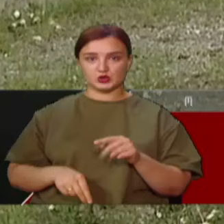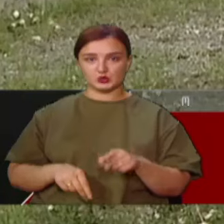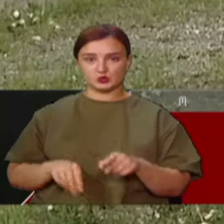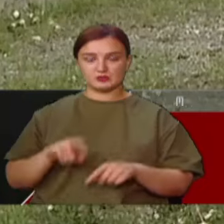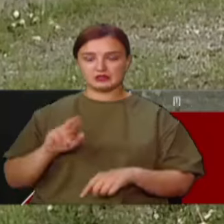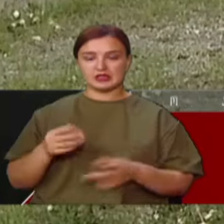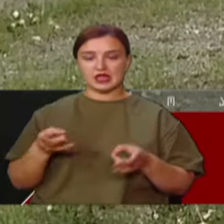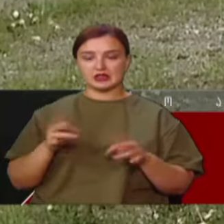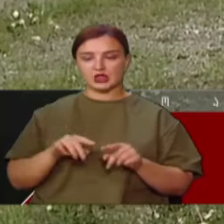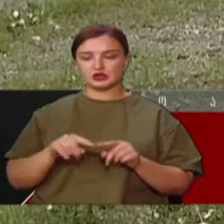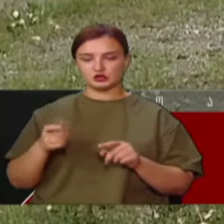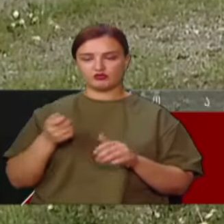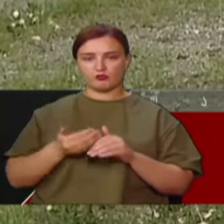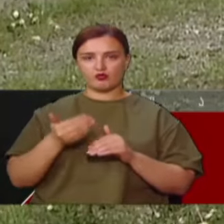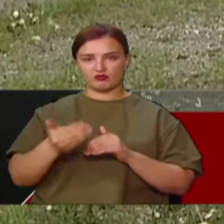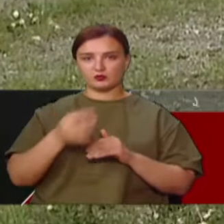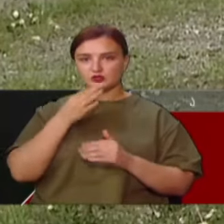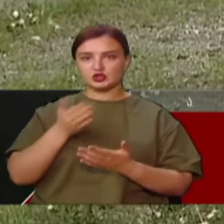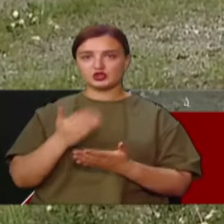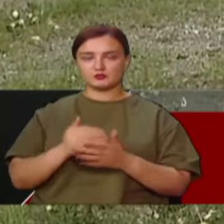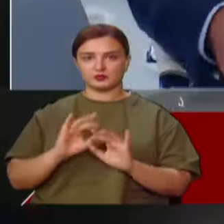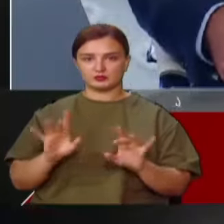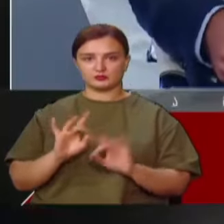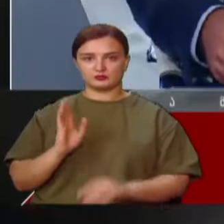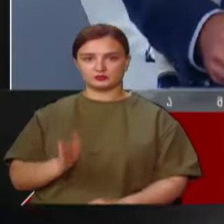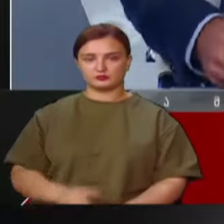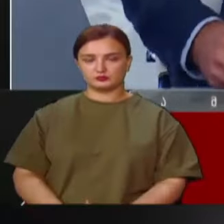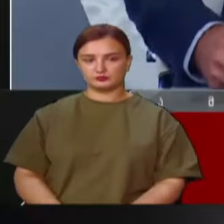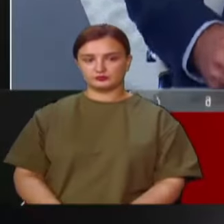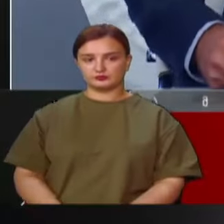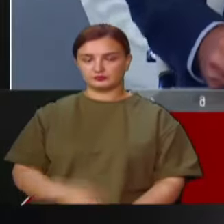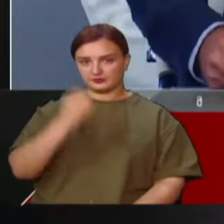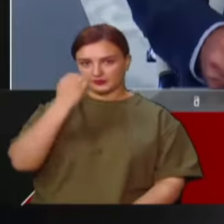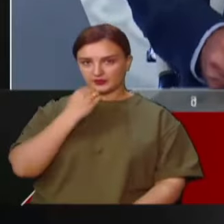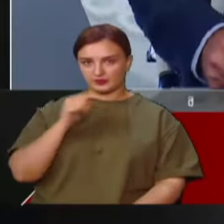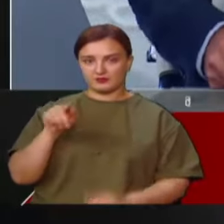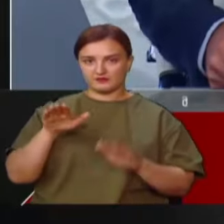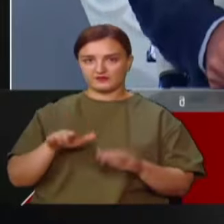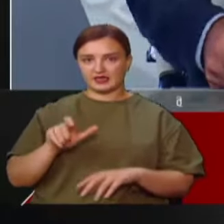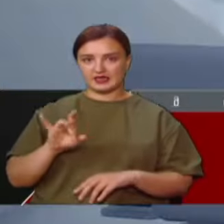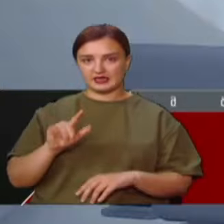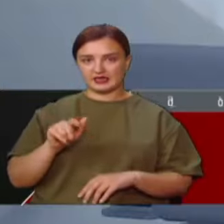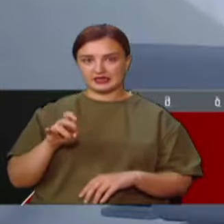და დანარჩენზე უკვე მოგვიანებით შემდეგ გამოშვებებში მოგიყვებით. მადლობა ეგვეთიდან ნინო ფისაძე გვერდებოდა პირდაპირ ეთერში.